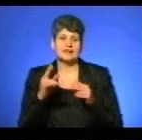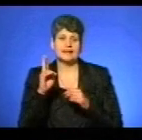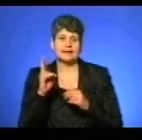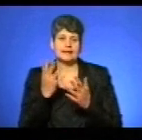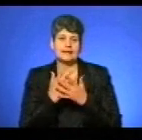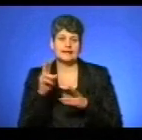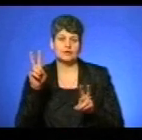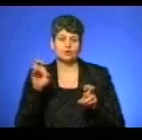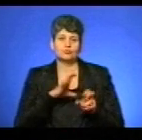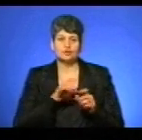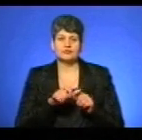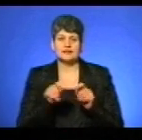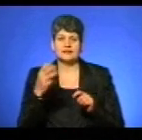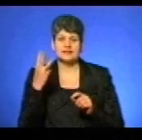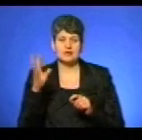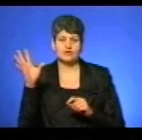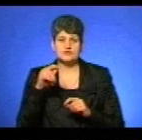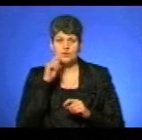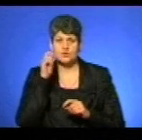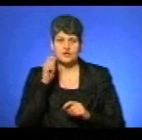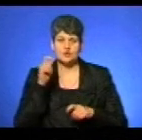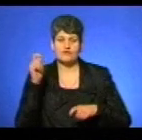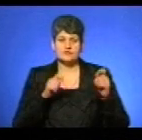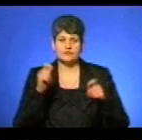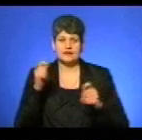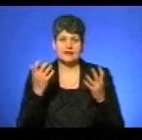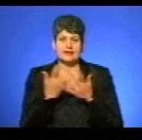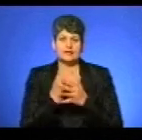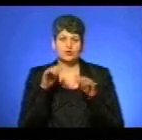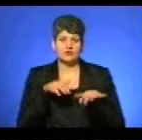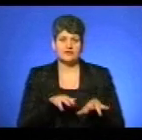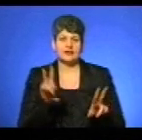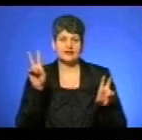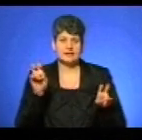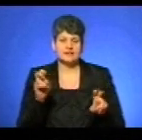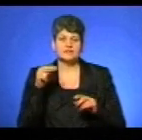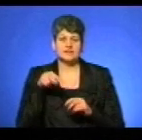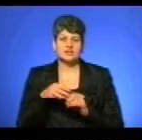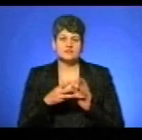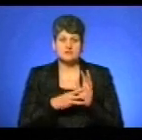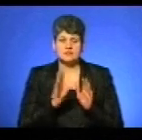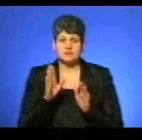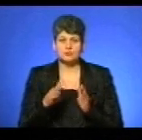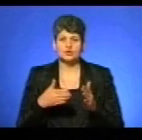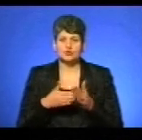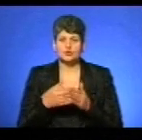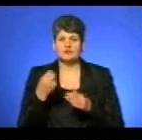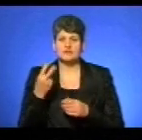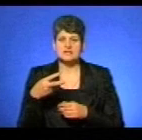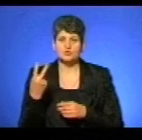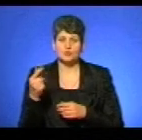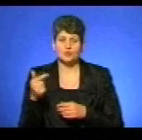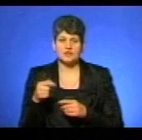відбулося відкриття третього всеукраїнського фестивалю «Кінохвиля-2018», який триватиме до 22 грудня.